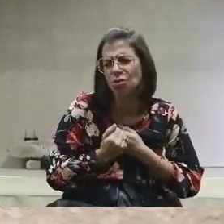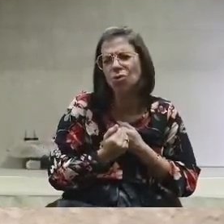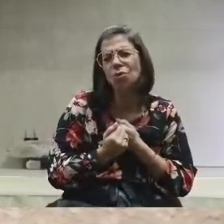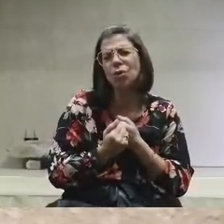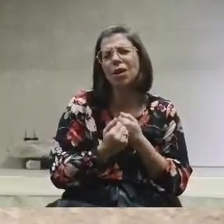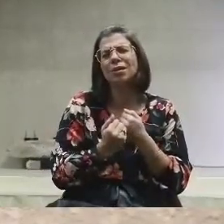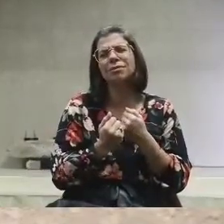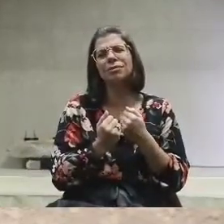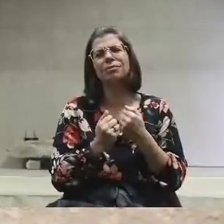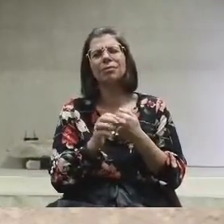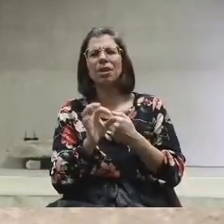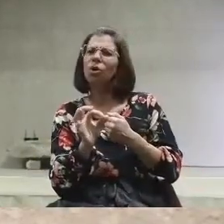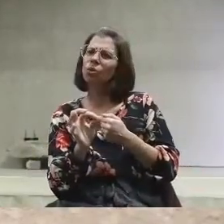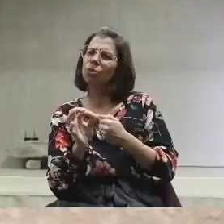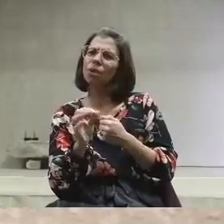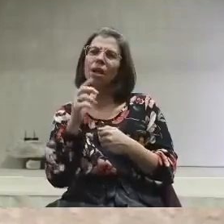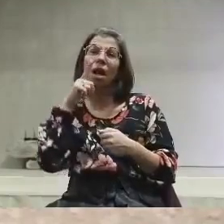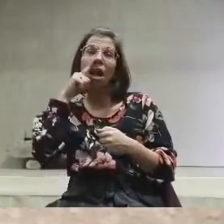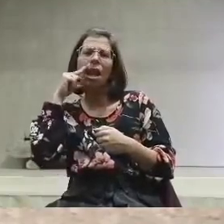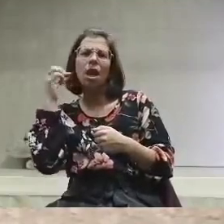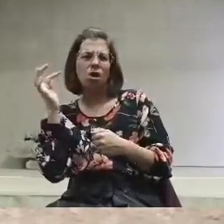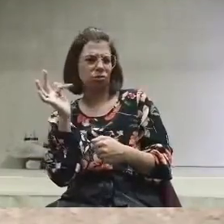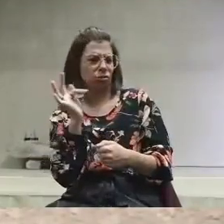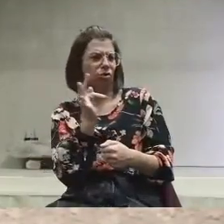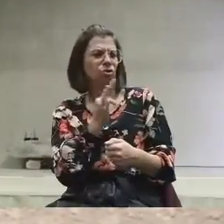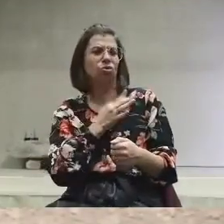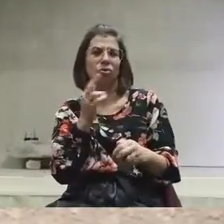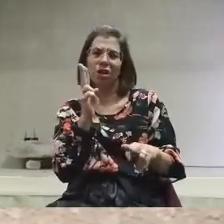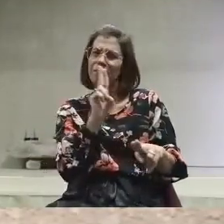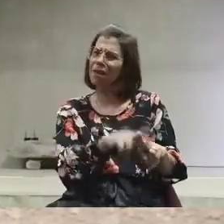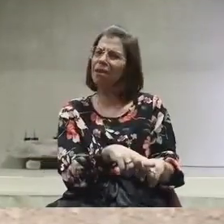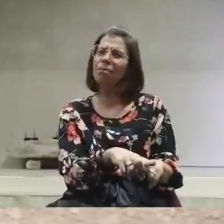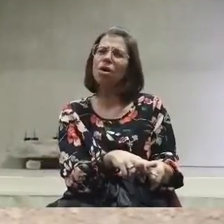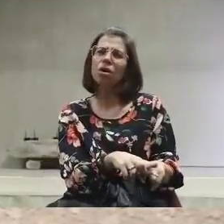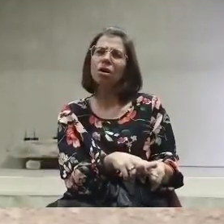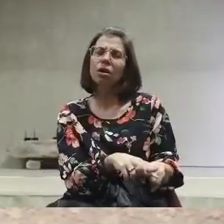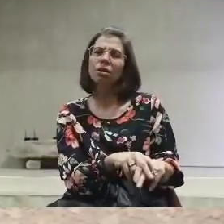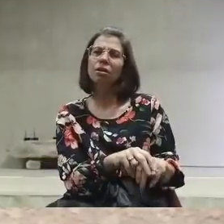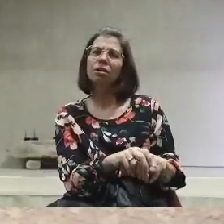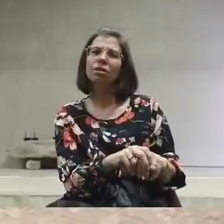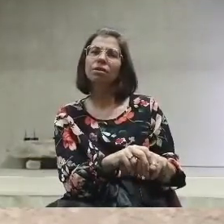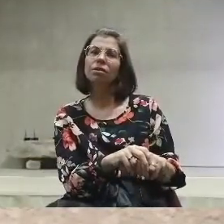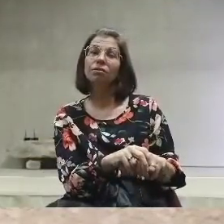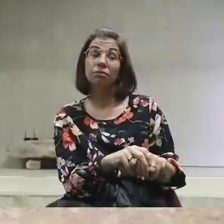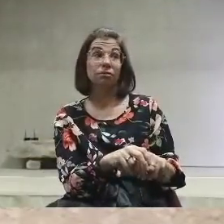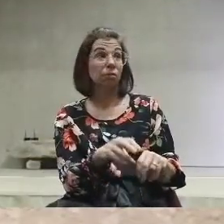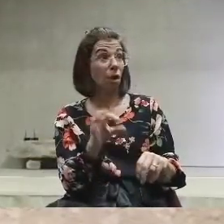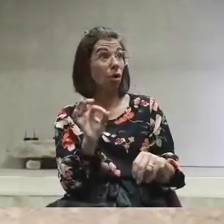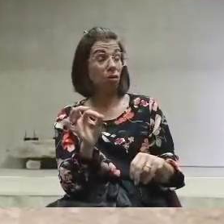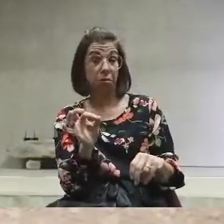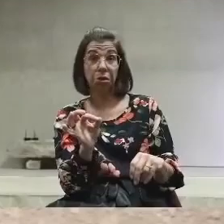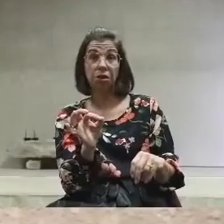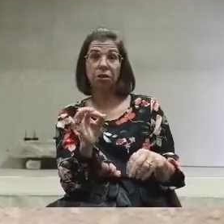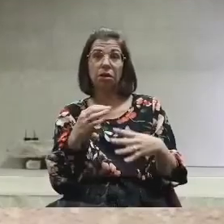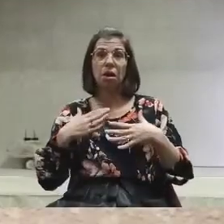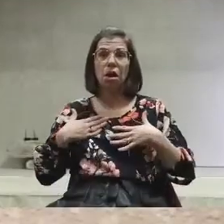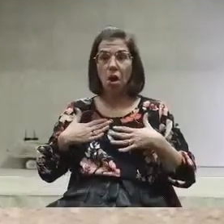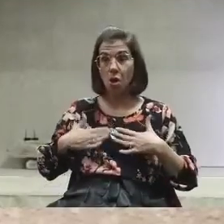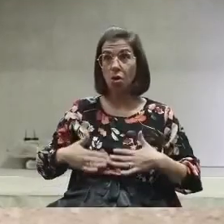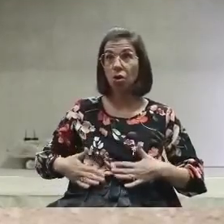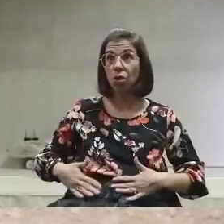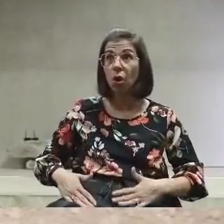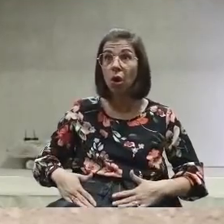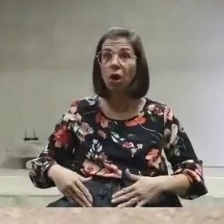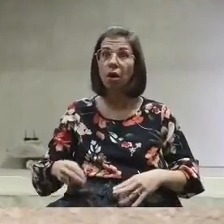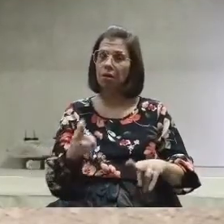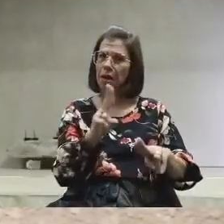L'homme est touché par la mort. Vous savez que vous êtes en train de mourir? Le corps, excusez-moi, hein? Moi